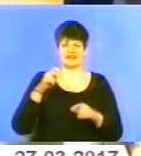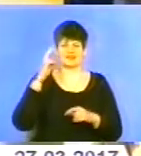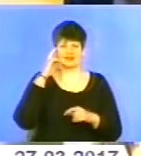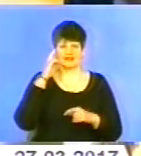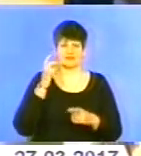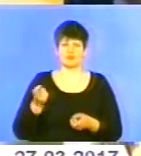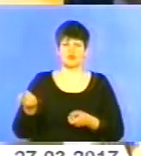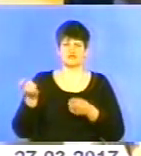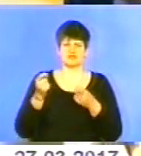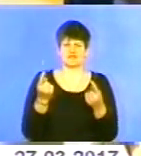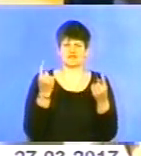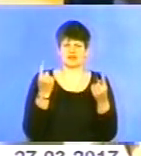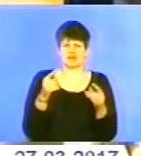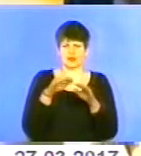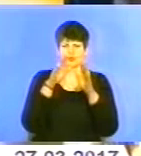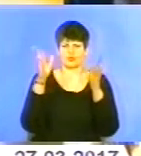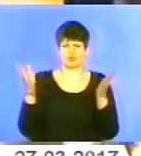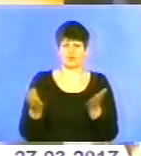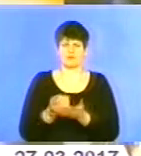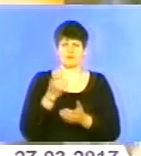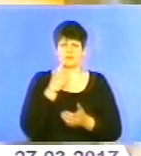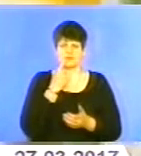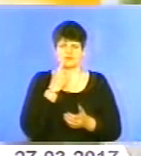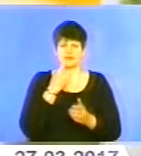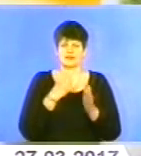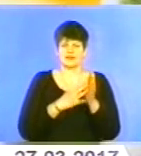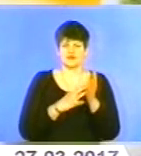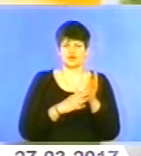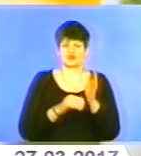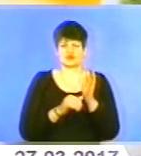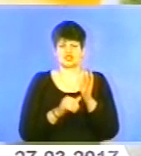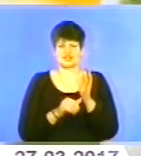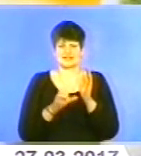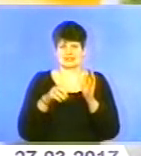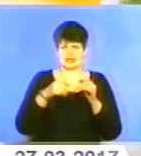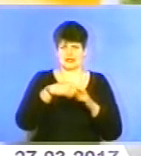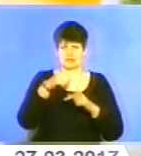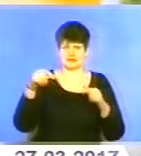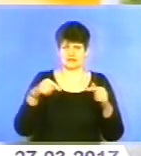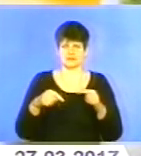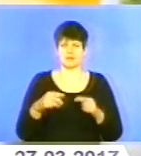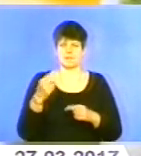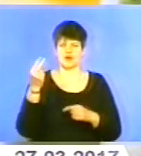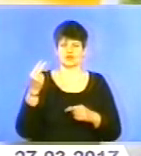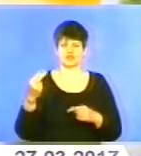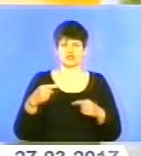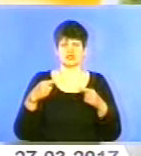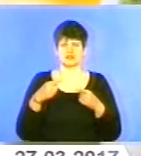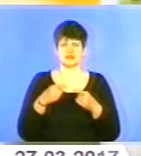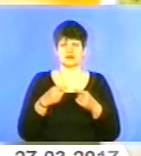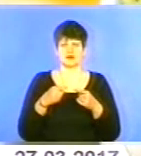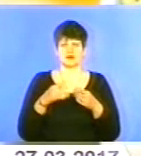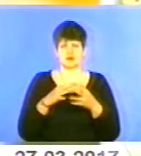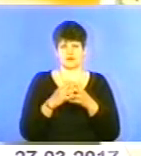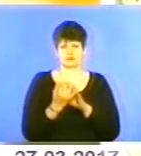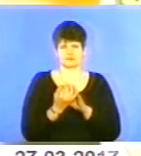митець повезе величезну писанку розміром 90 на 60 сантиметрів під назвою «Мальовничий хутір», на якій зобразив українське село.